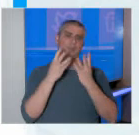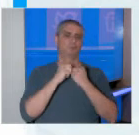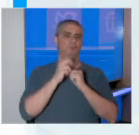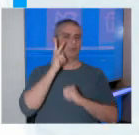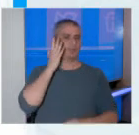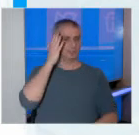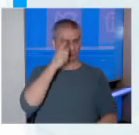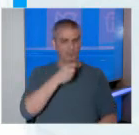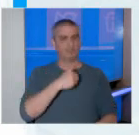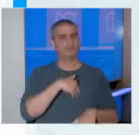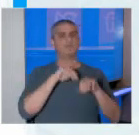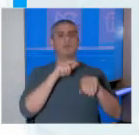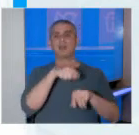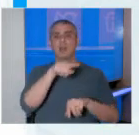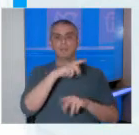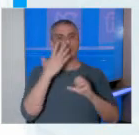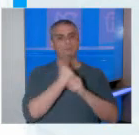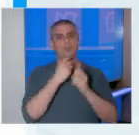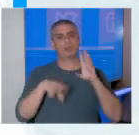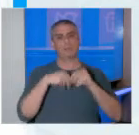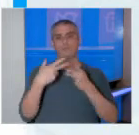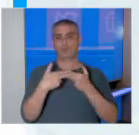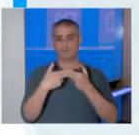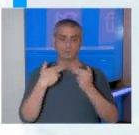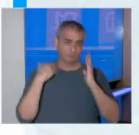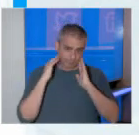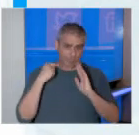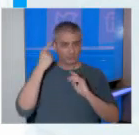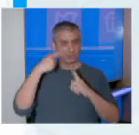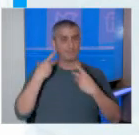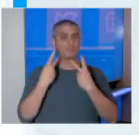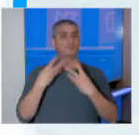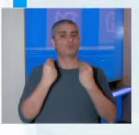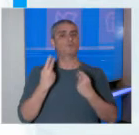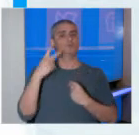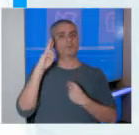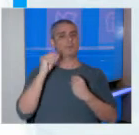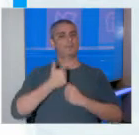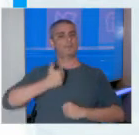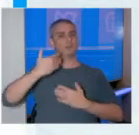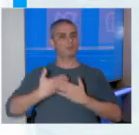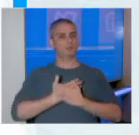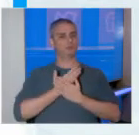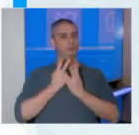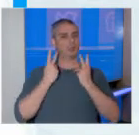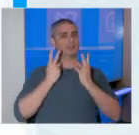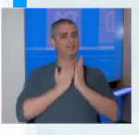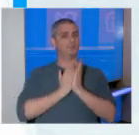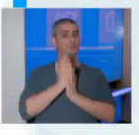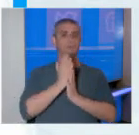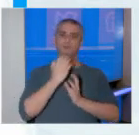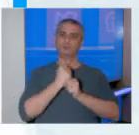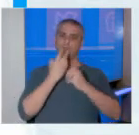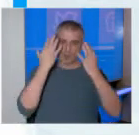חלק ממשפחת יש עתיד ומאחלת להם הצלחה בבחירות הקרובות, מאמינה שנדע ימים טובים יותר עם מנהיגות חדשה, ערכית ומוסרית